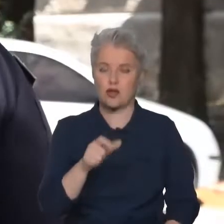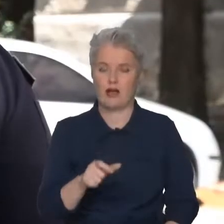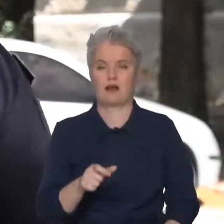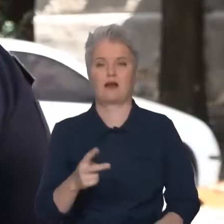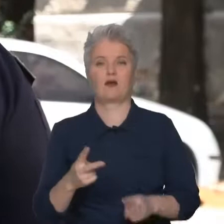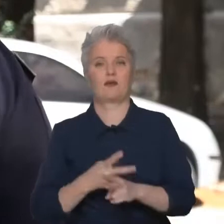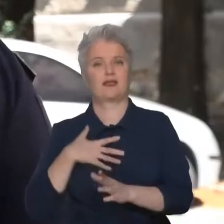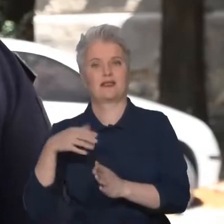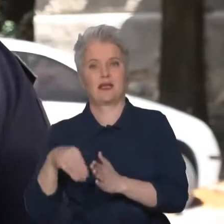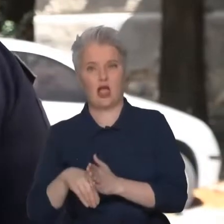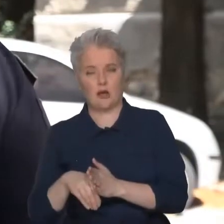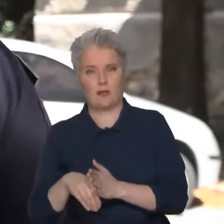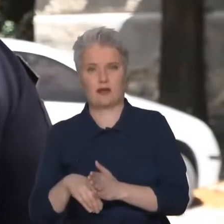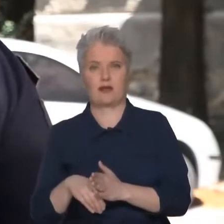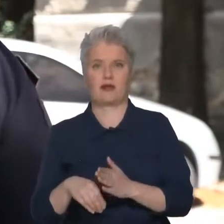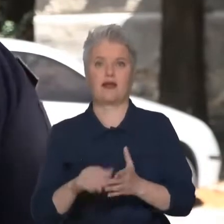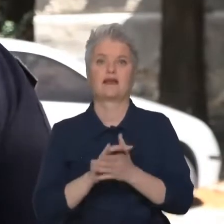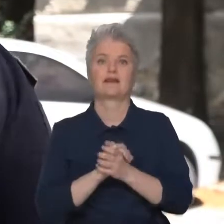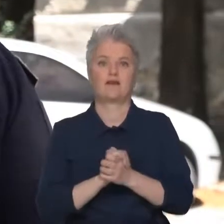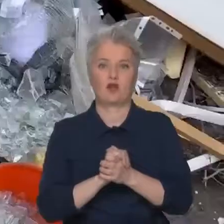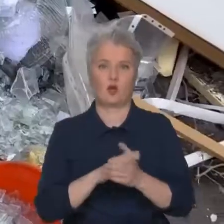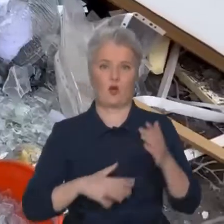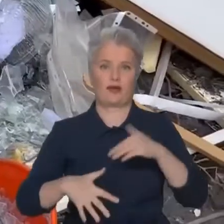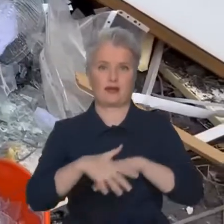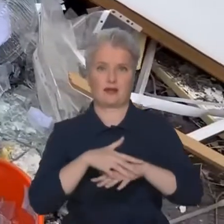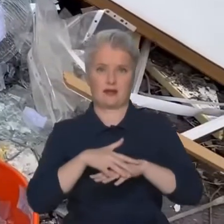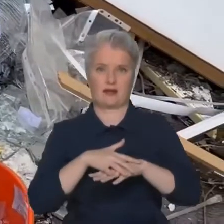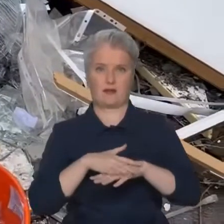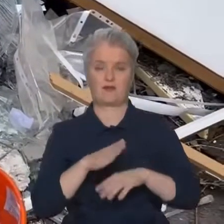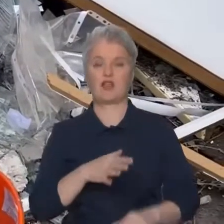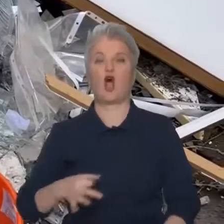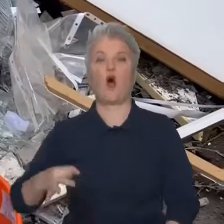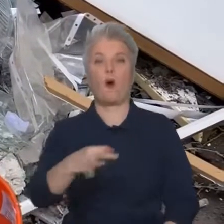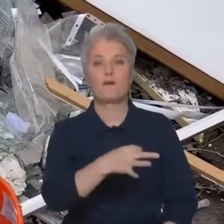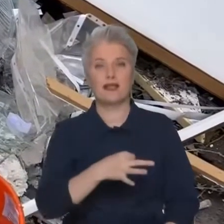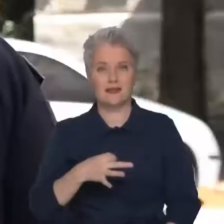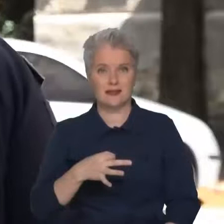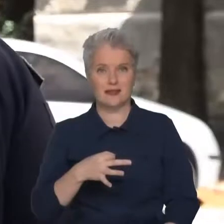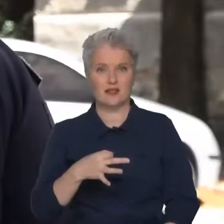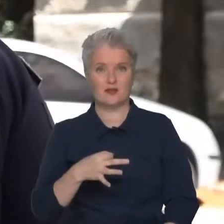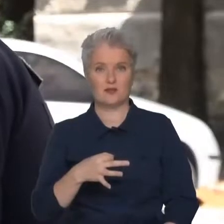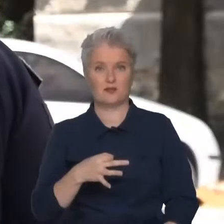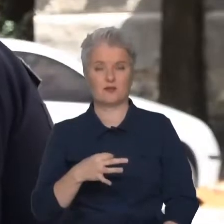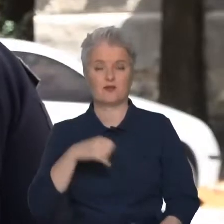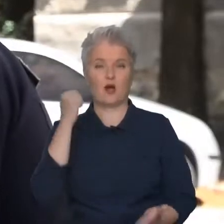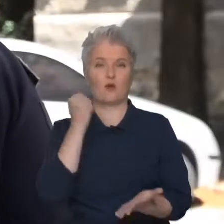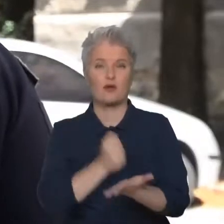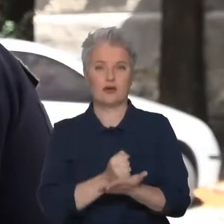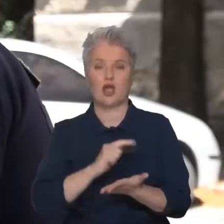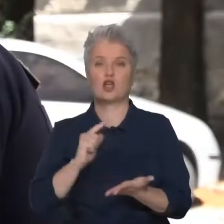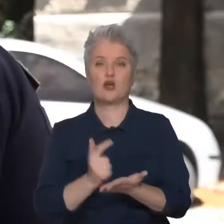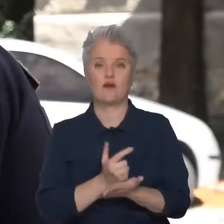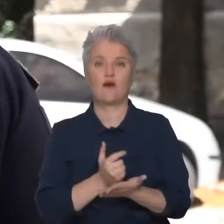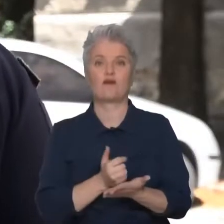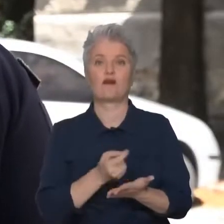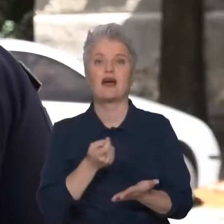та загибелі цивільного населення. В області посілили окупанти вчергове в